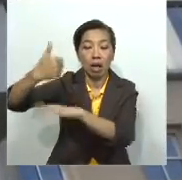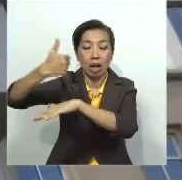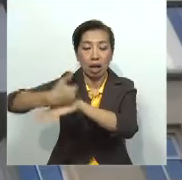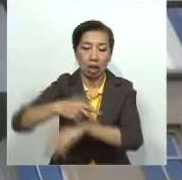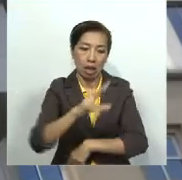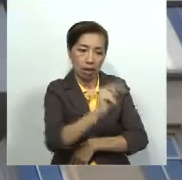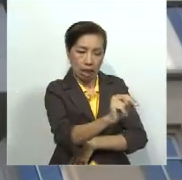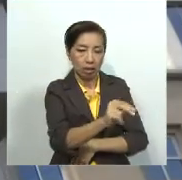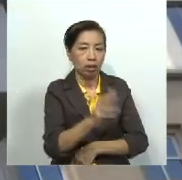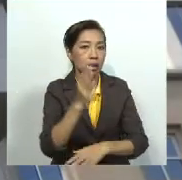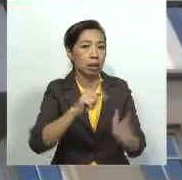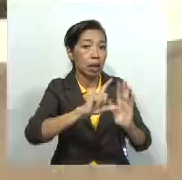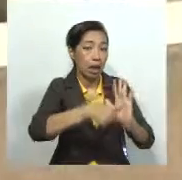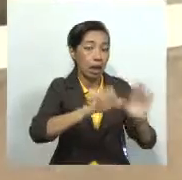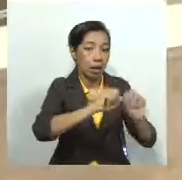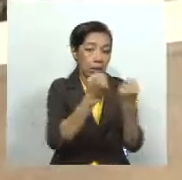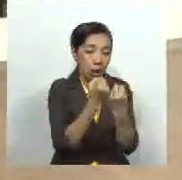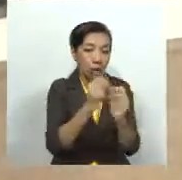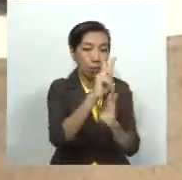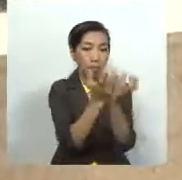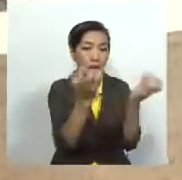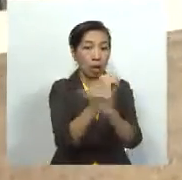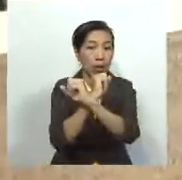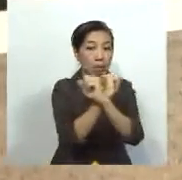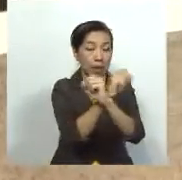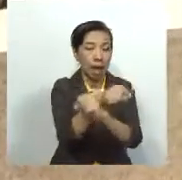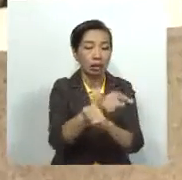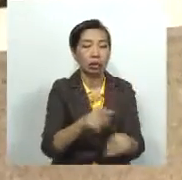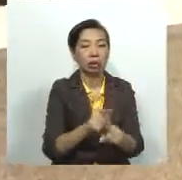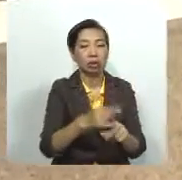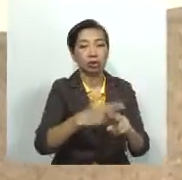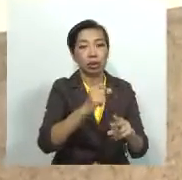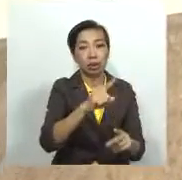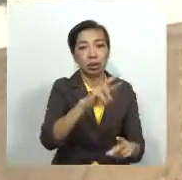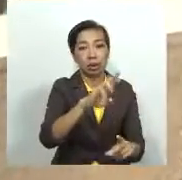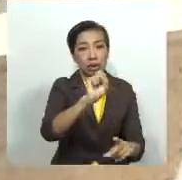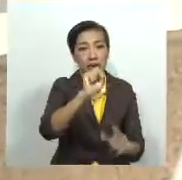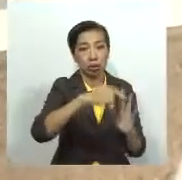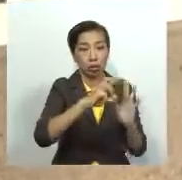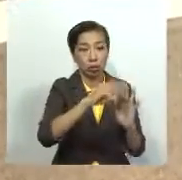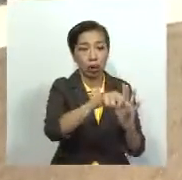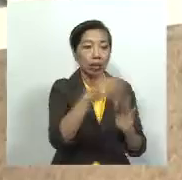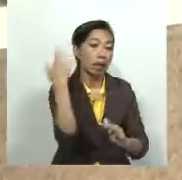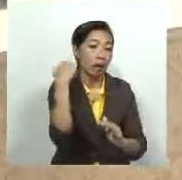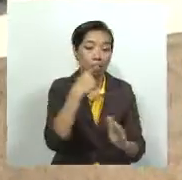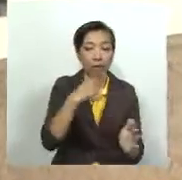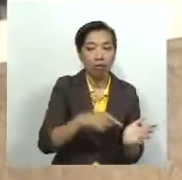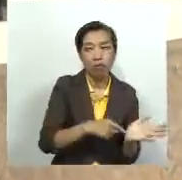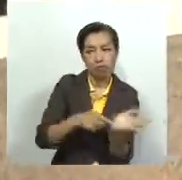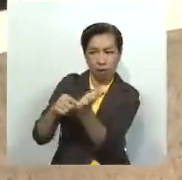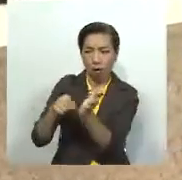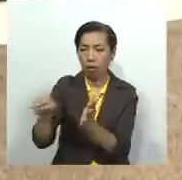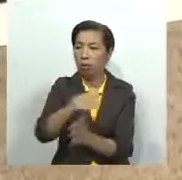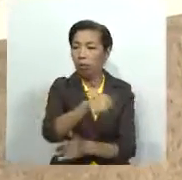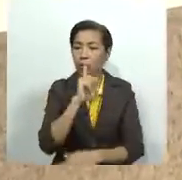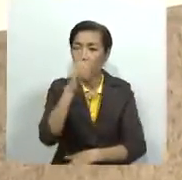ายศรีสุวรรณจรรยาเลขาธิการสมาคมองค์การพิทักษ์รัฐธรรมนูญไทยยื่นฟ้องคณะกรรมการควบคุมการขนส่งทางบกกลางกรณีอนุมั